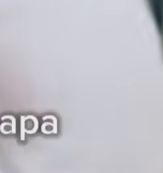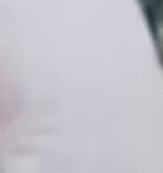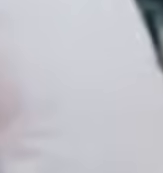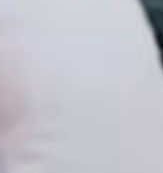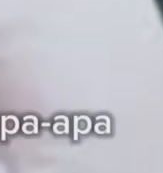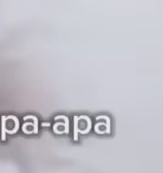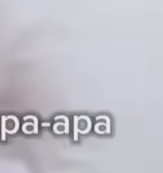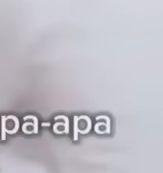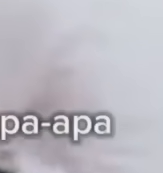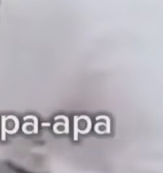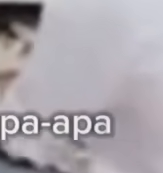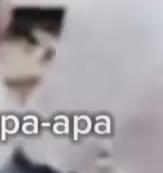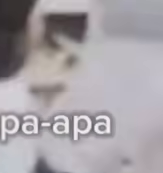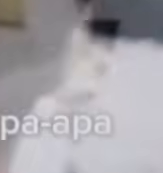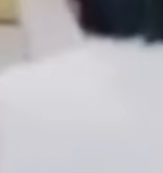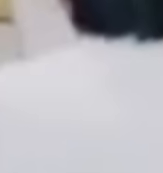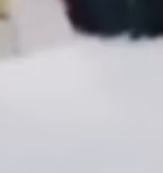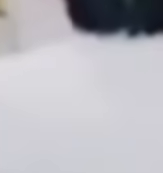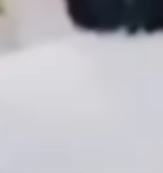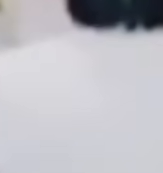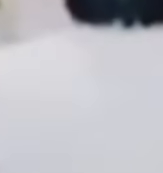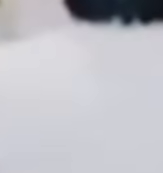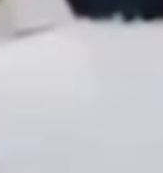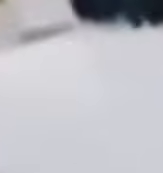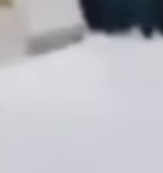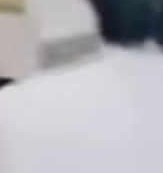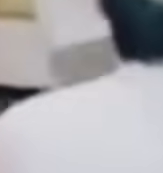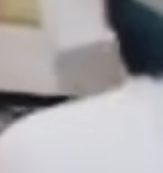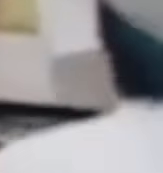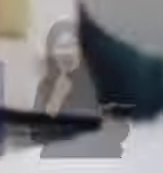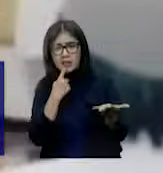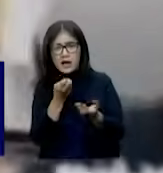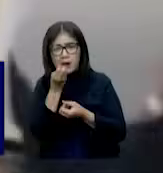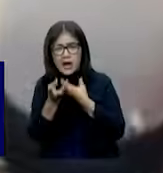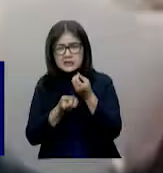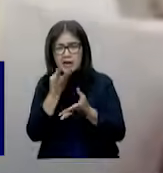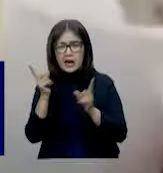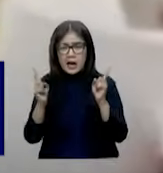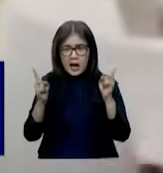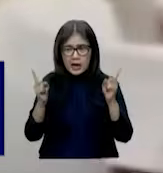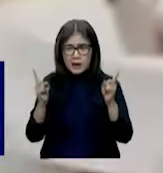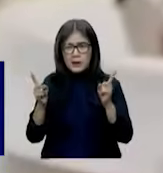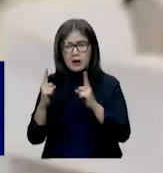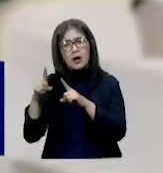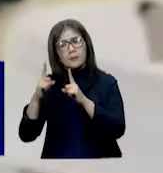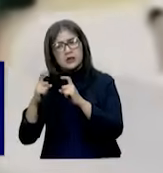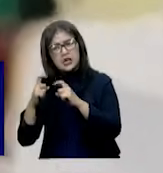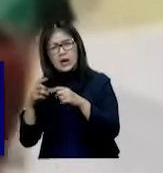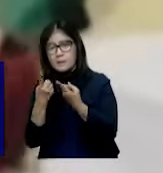Salah satu video kontroversial yang ia unggah adalah video berisi ceramah seseorang yang memperbolehkan tukar pasangan meski telah menikah.